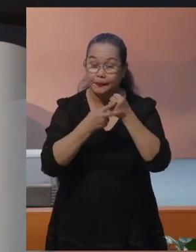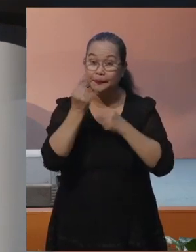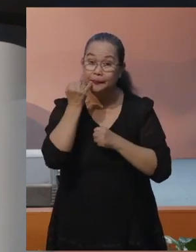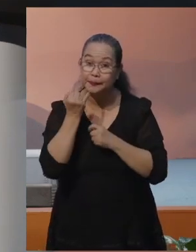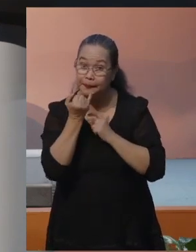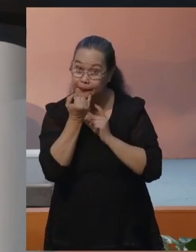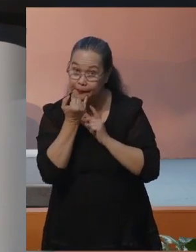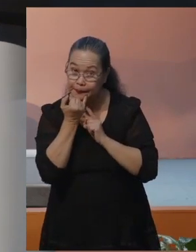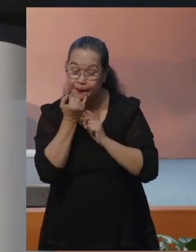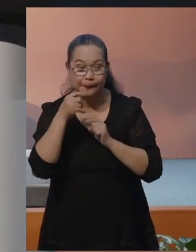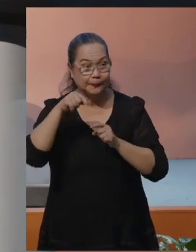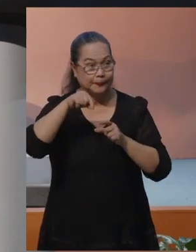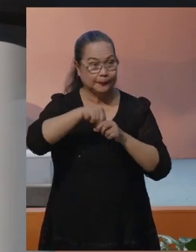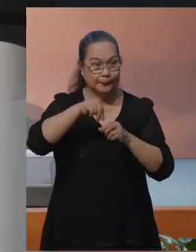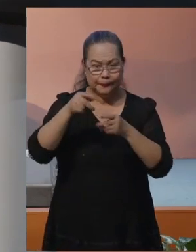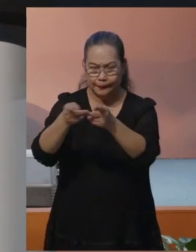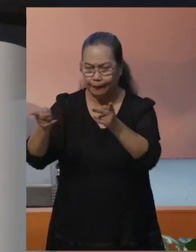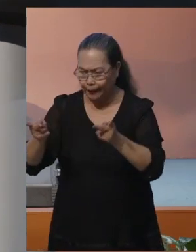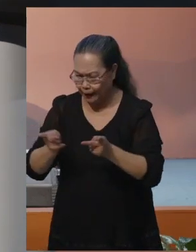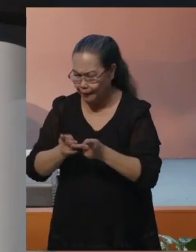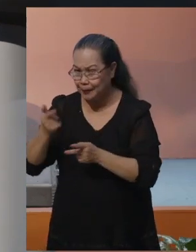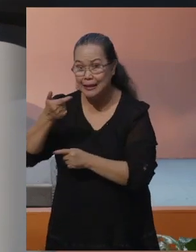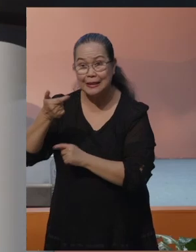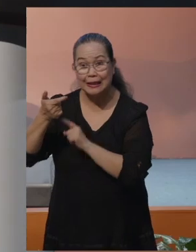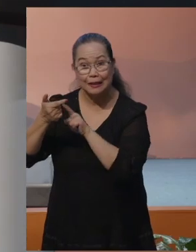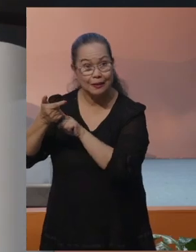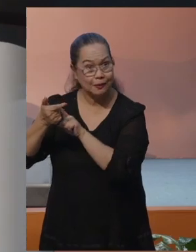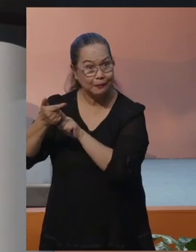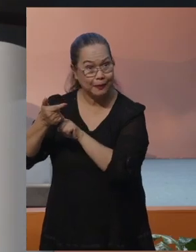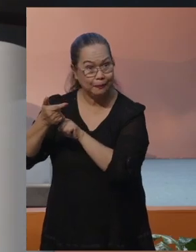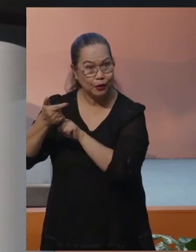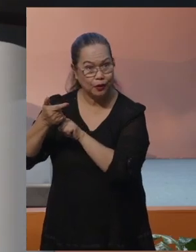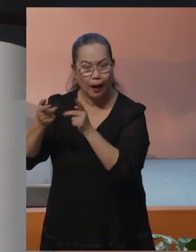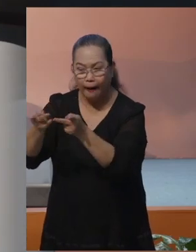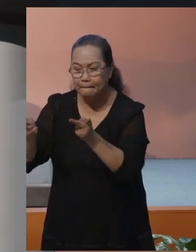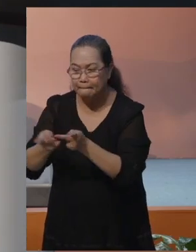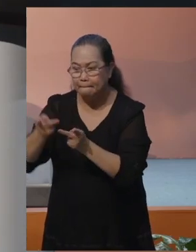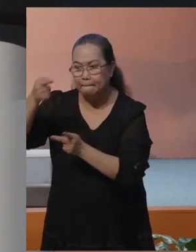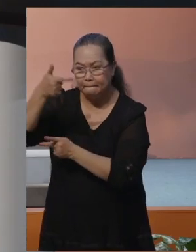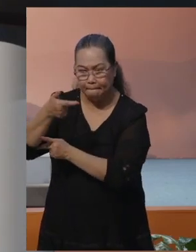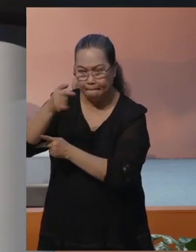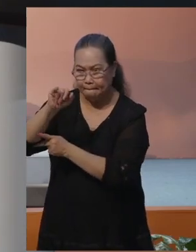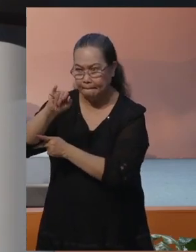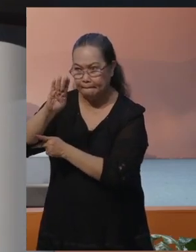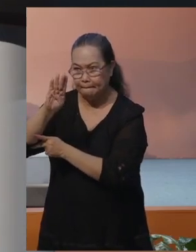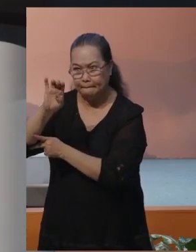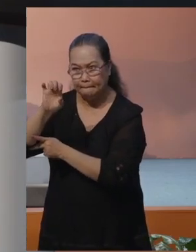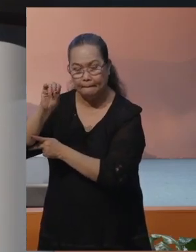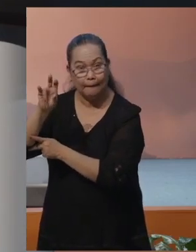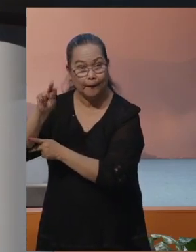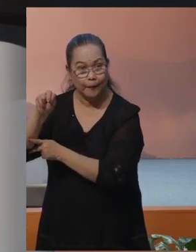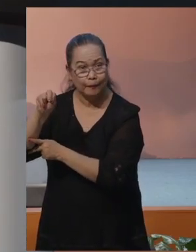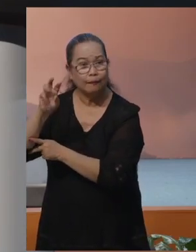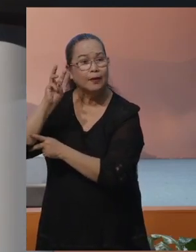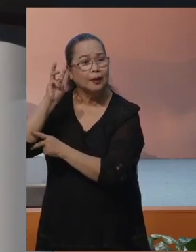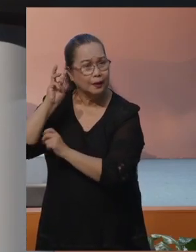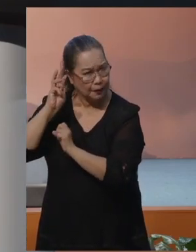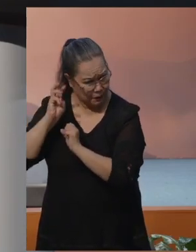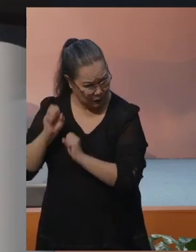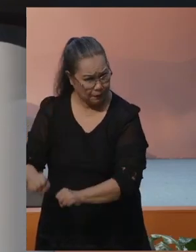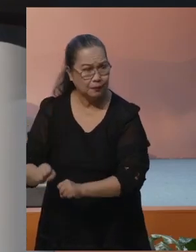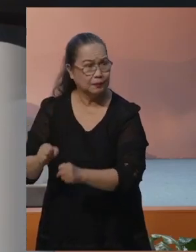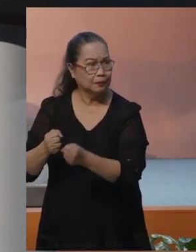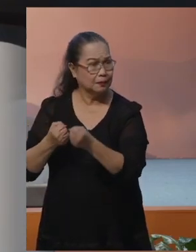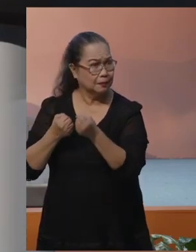Israel sa Gibeon ay isang demonstrasyon ng gagawin ng Panginoong Diyos sa mga humahamon sa kanyang